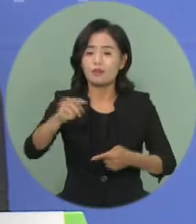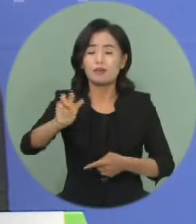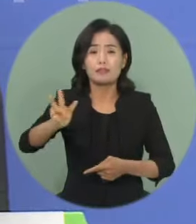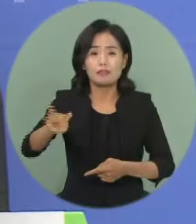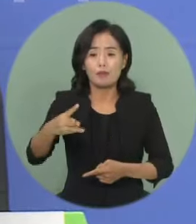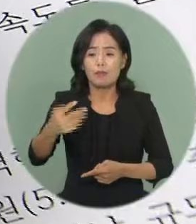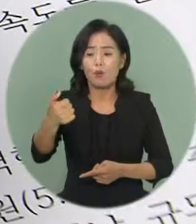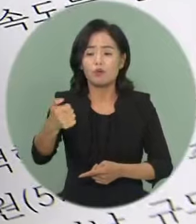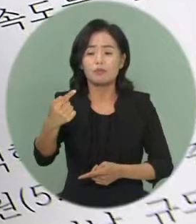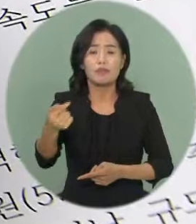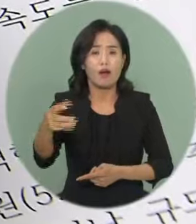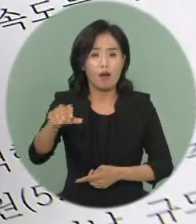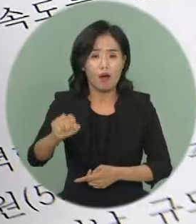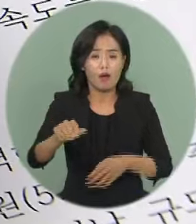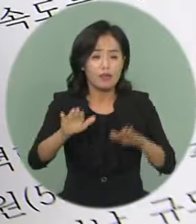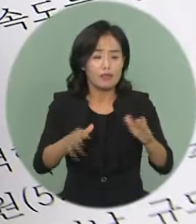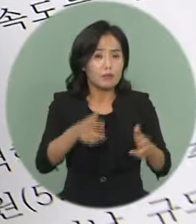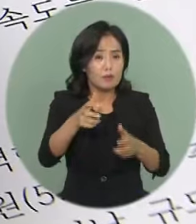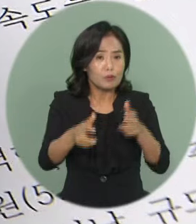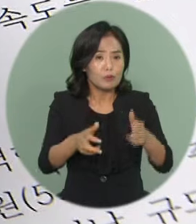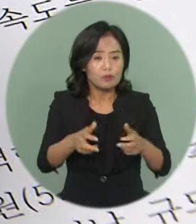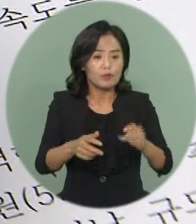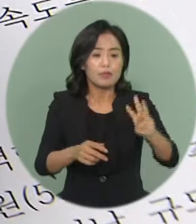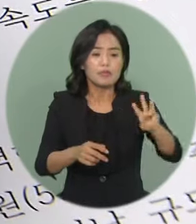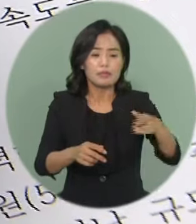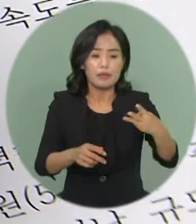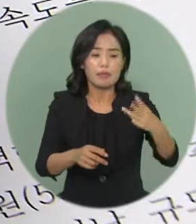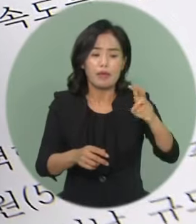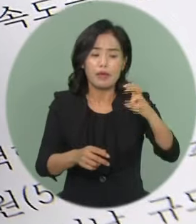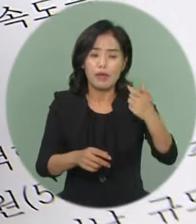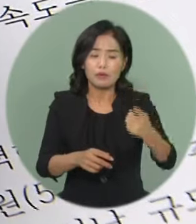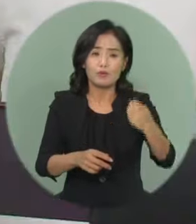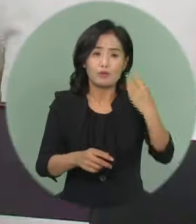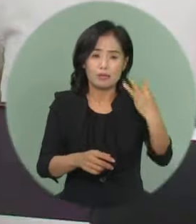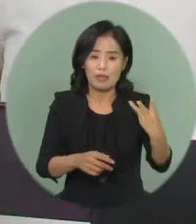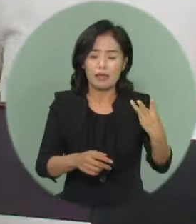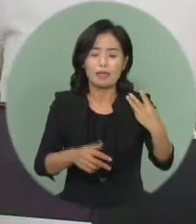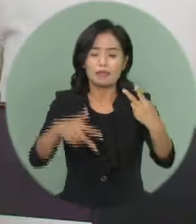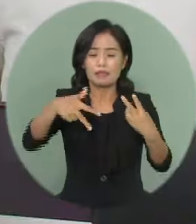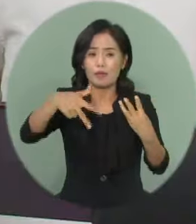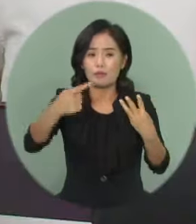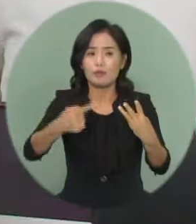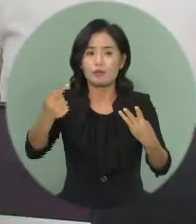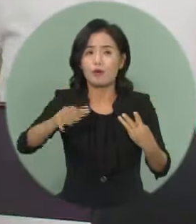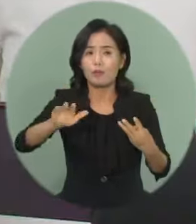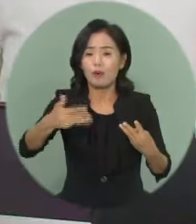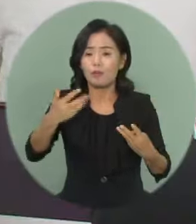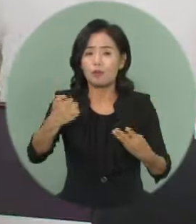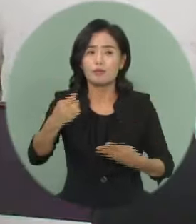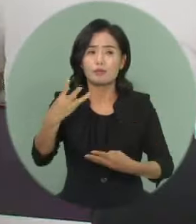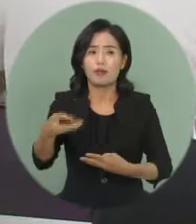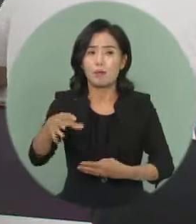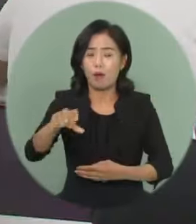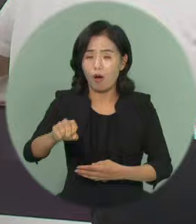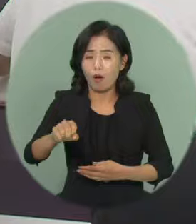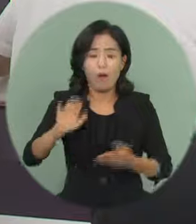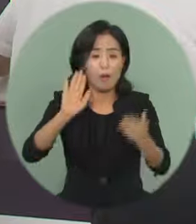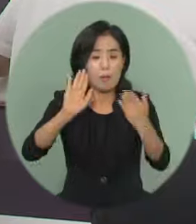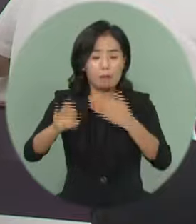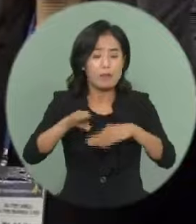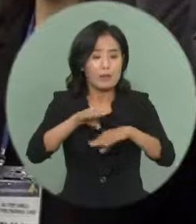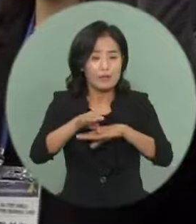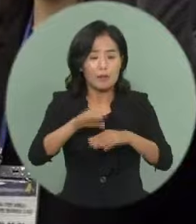131억 원 기존 사업은 300 예순세 건에 3조 183억 원입니다 미래